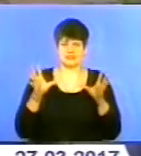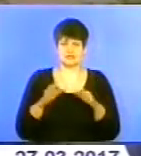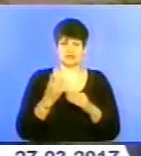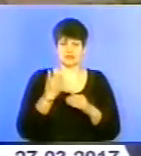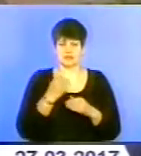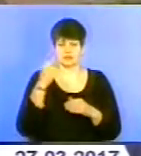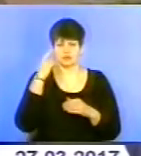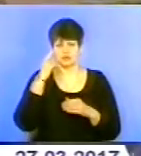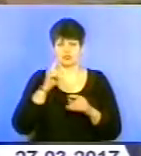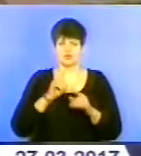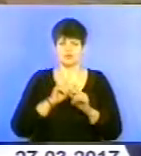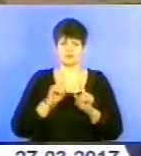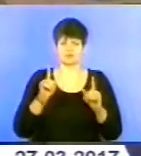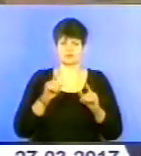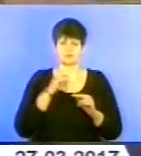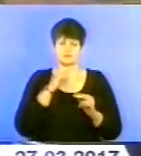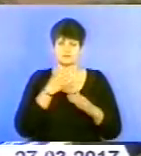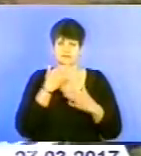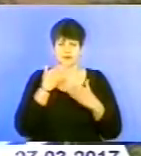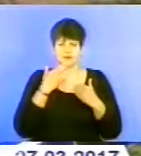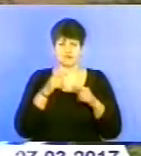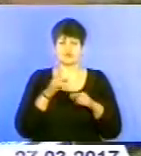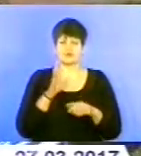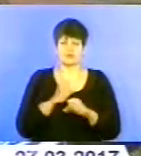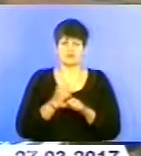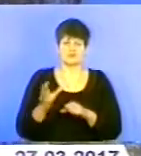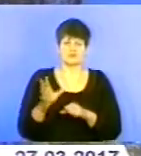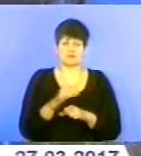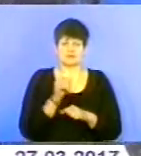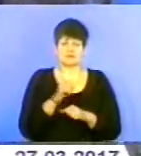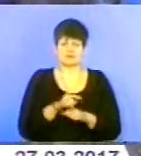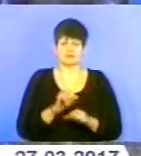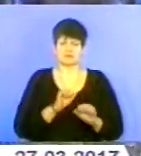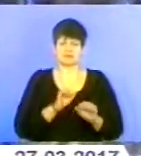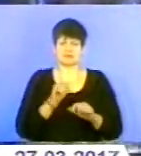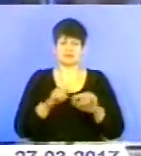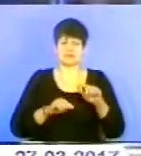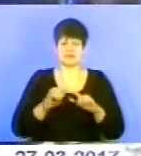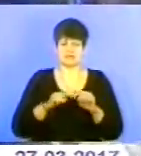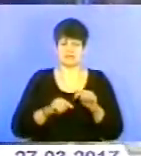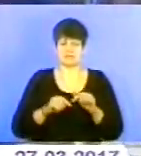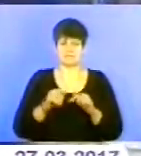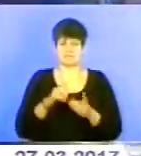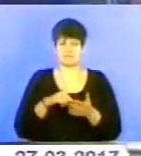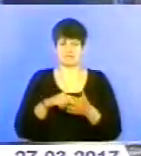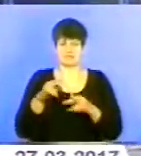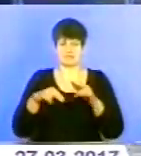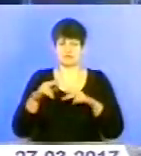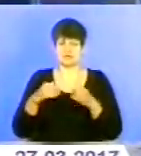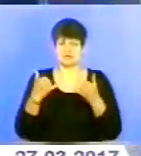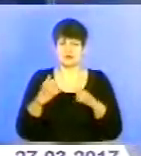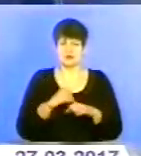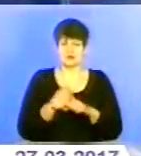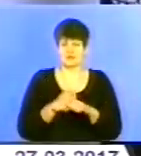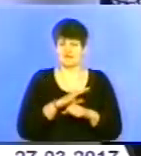думку особливо не зважали. А тому вони робитимуть усе для того, щоб захистити рідне місто від забудов. Наразі роблять це